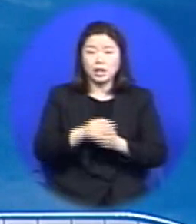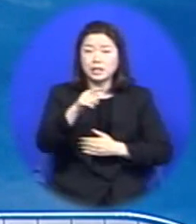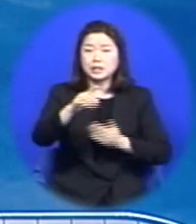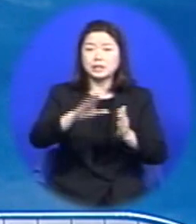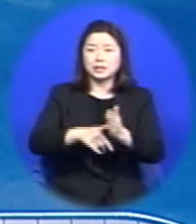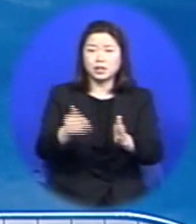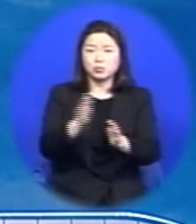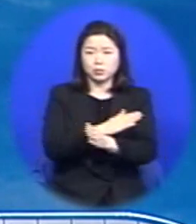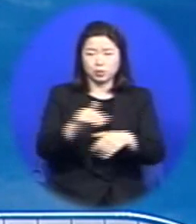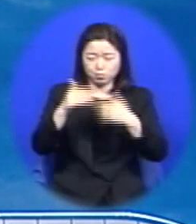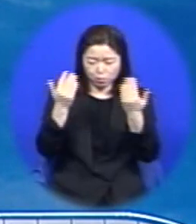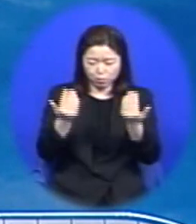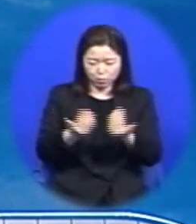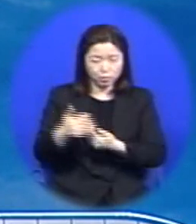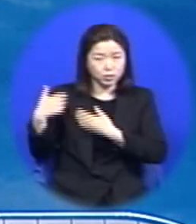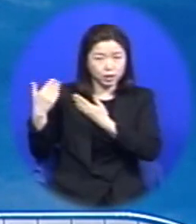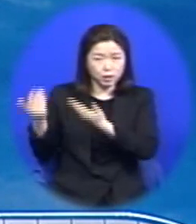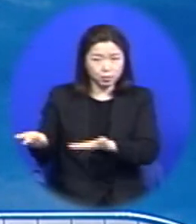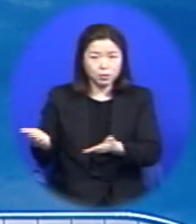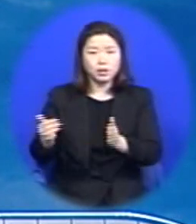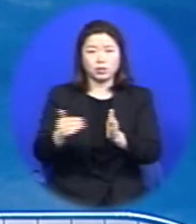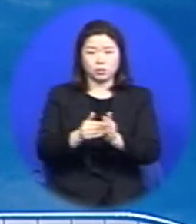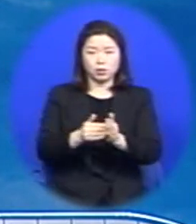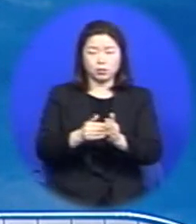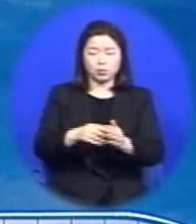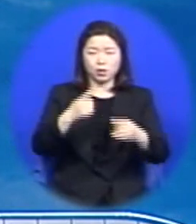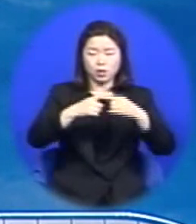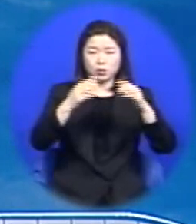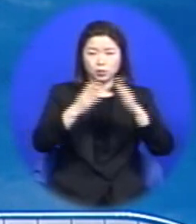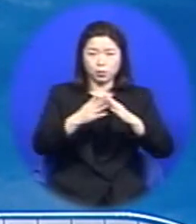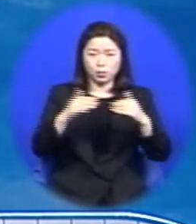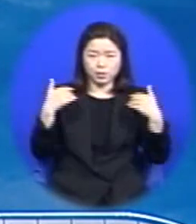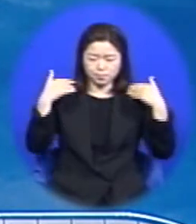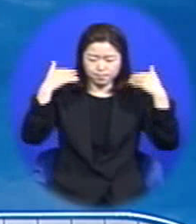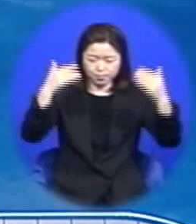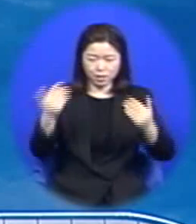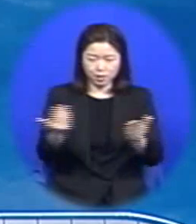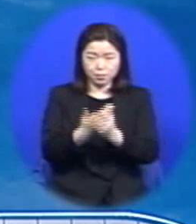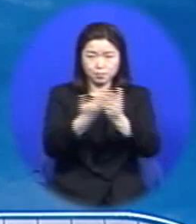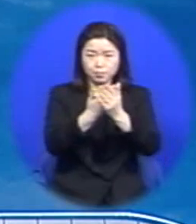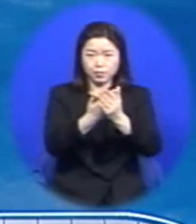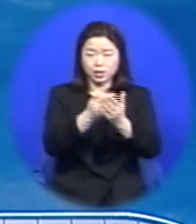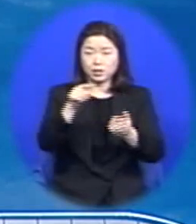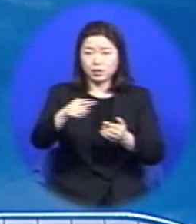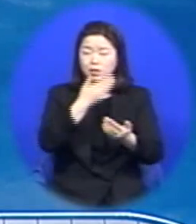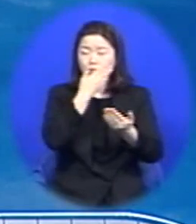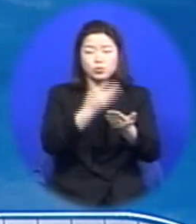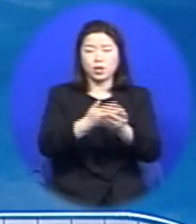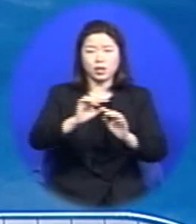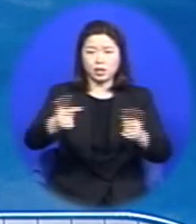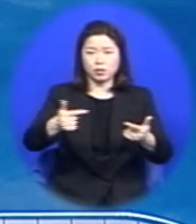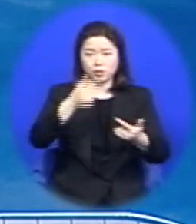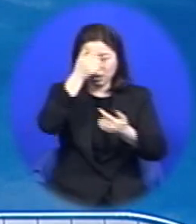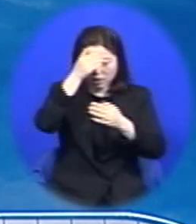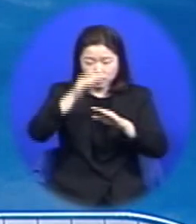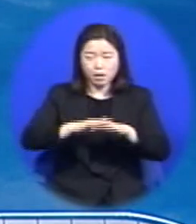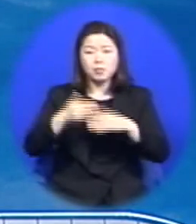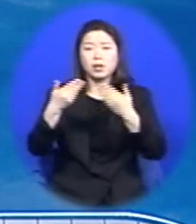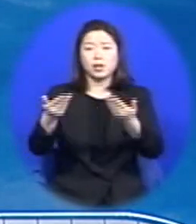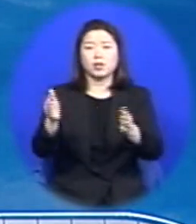그때부터 모든 것을 다 내려놓았어요. 교회를 성장 부흥시키려고 하는 것이 중요한 게 아니었어요. 예배부터 드려야죠.